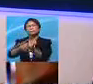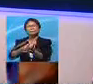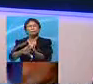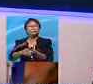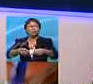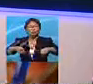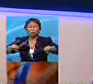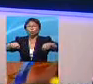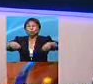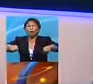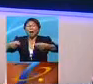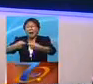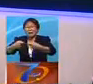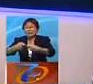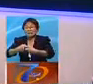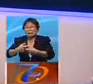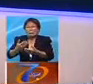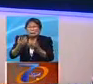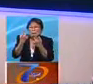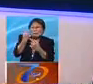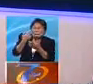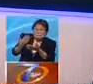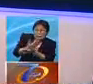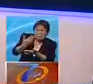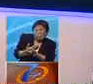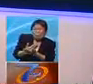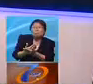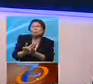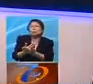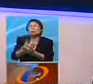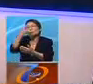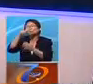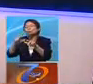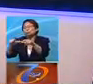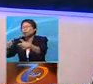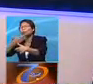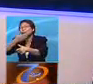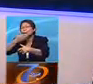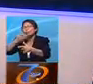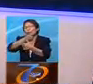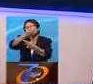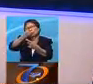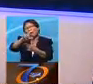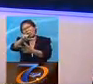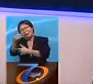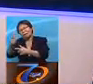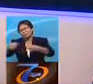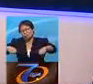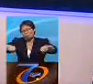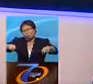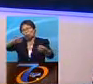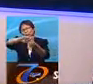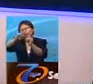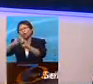skuter elektrik, trend terkini terutama bagi golongan muda. Selain menjadi kenderaan alternatif, skuter itu juga telah memulakan